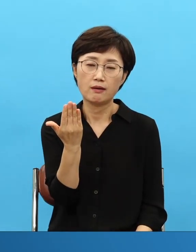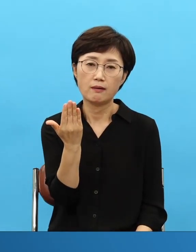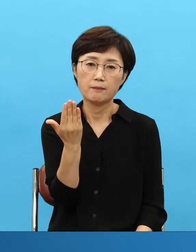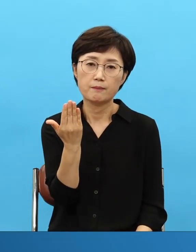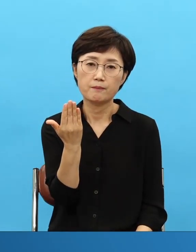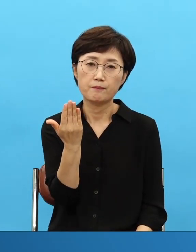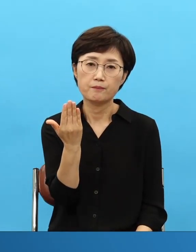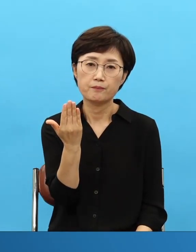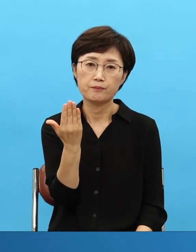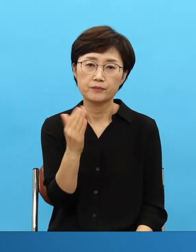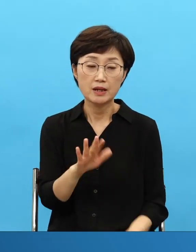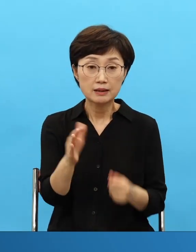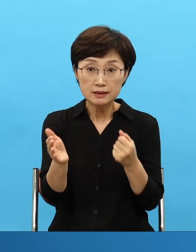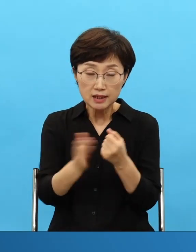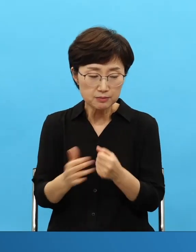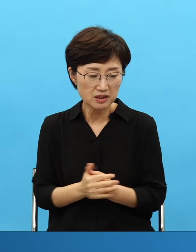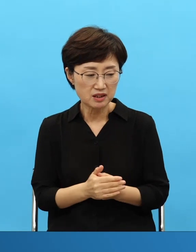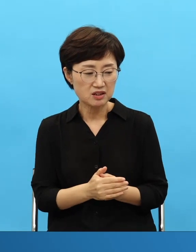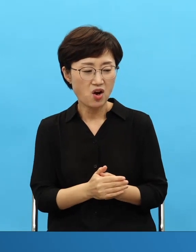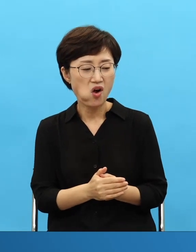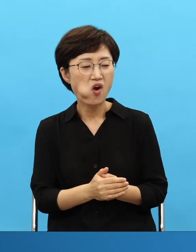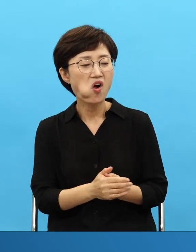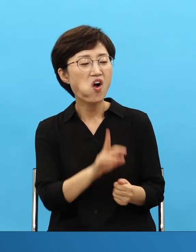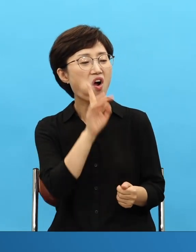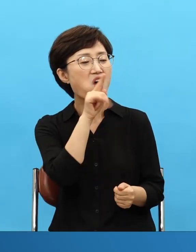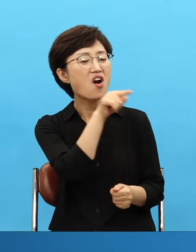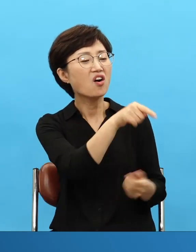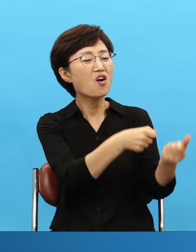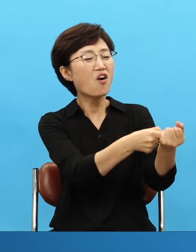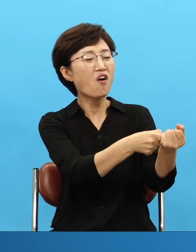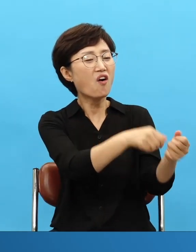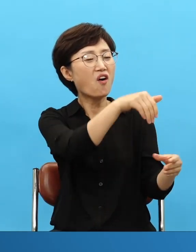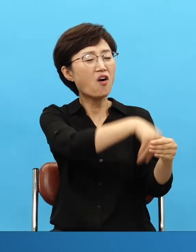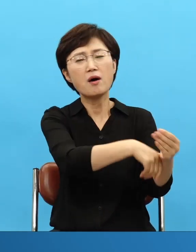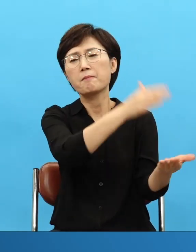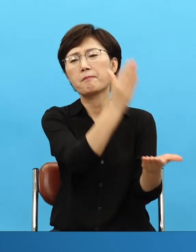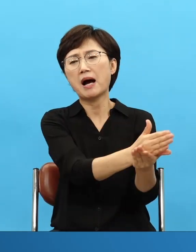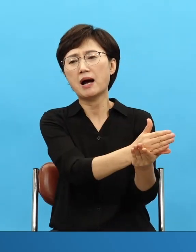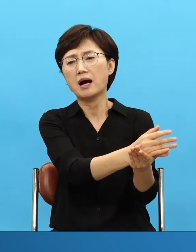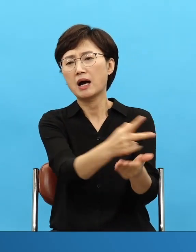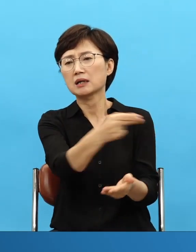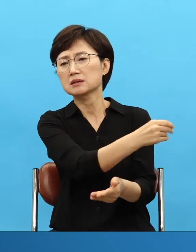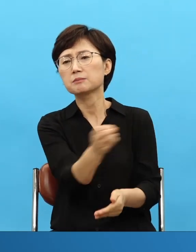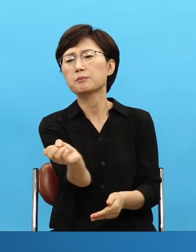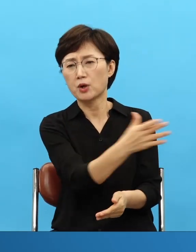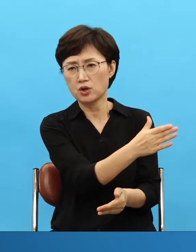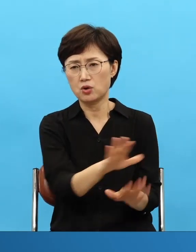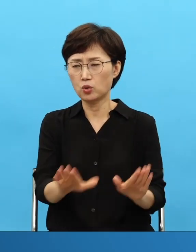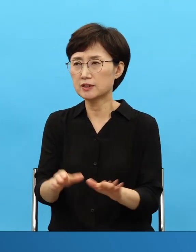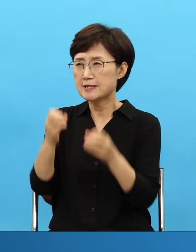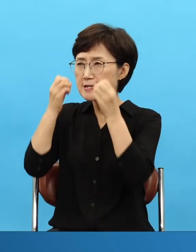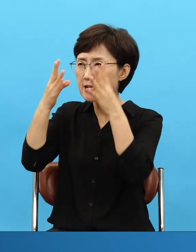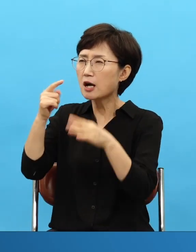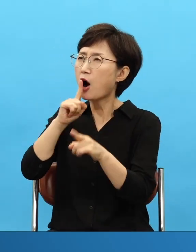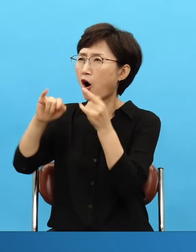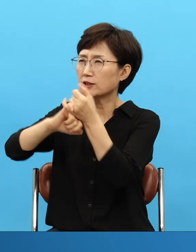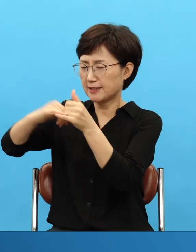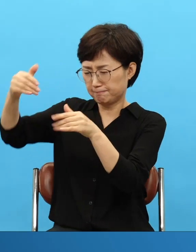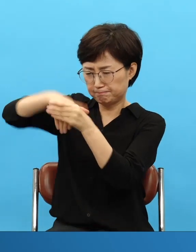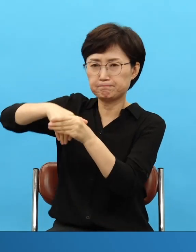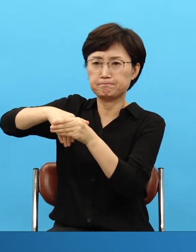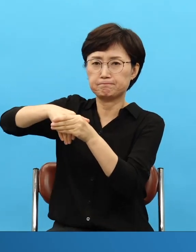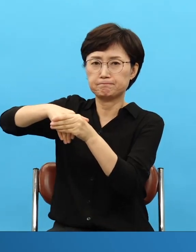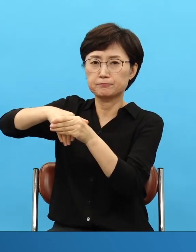evangelization 헛된 opening. 거 심지 말고 오늘 심으라니까요. So don't reap the unnecessary things. Reap what is most needed today.